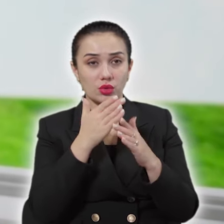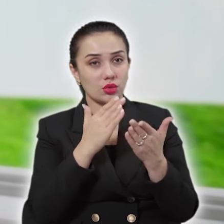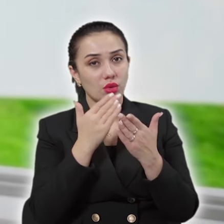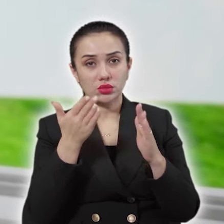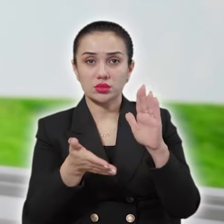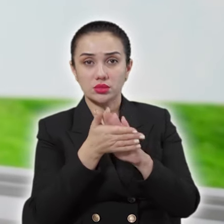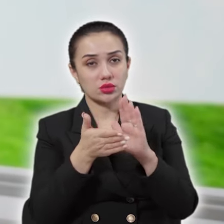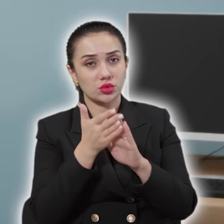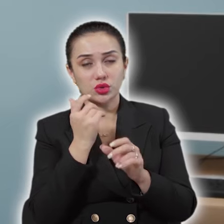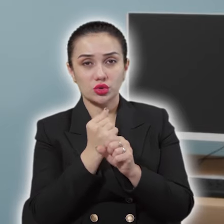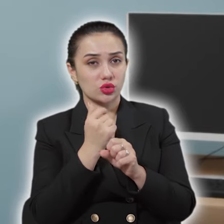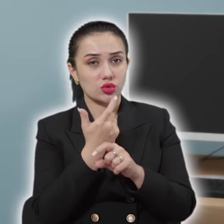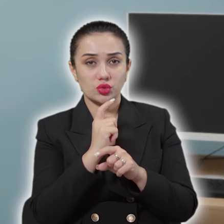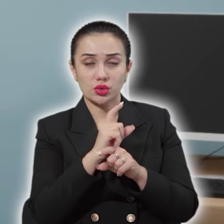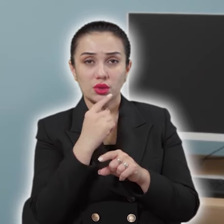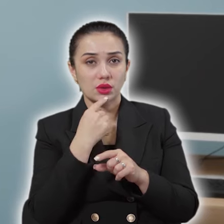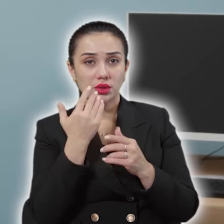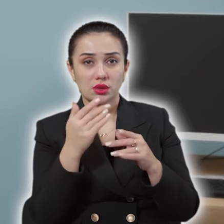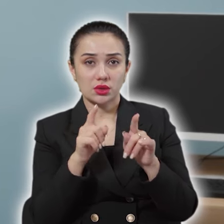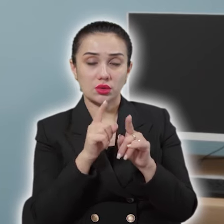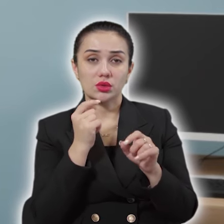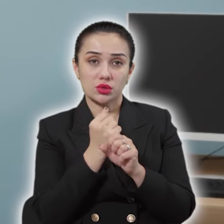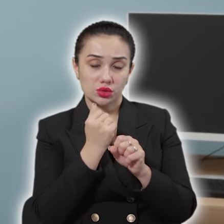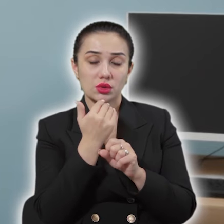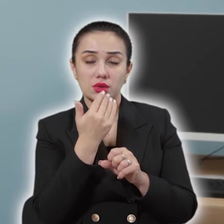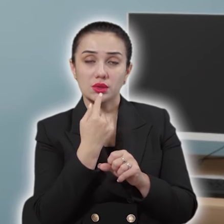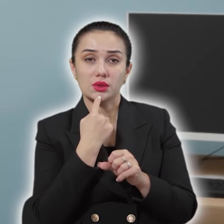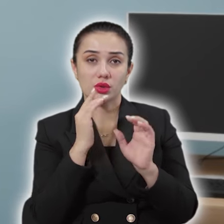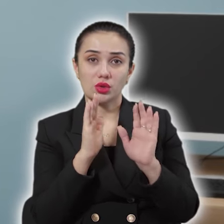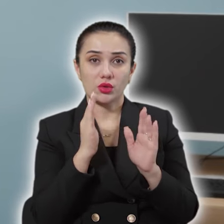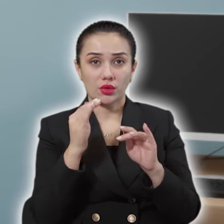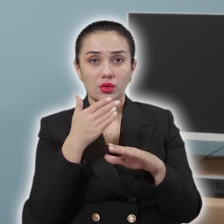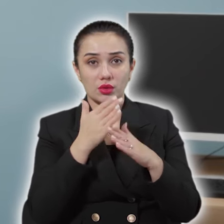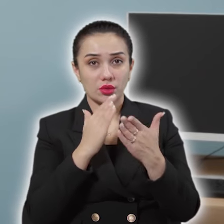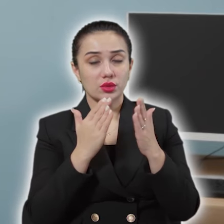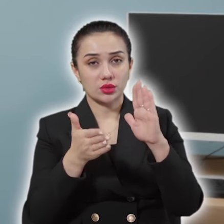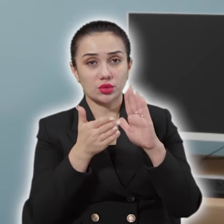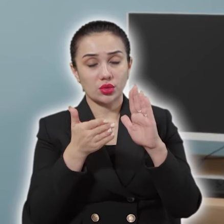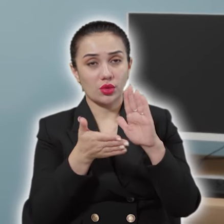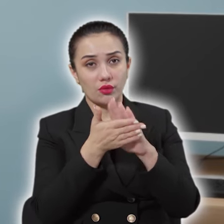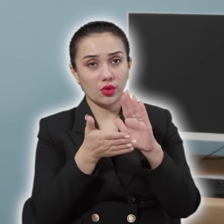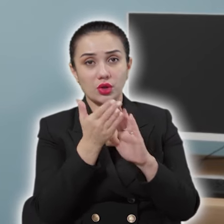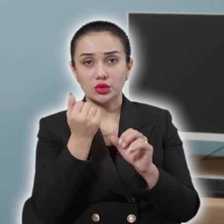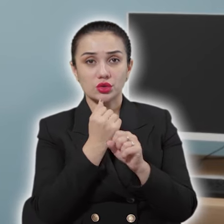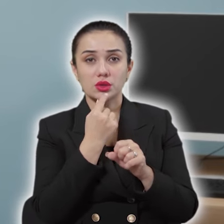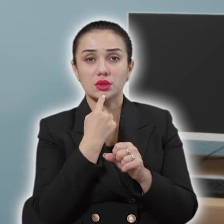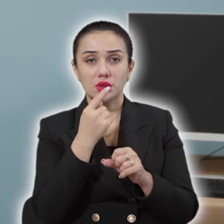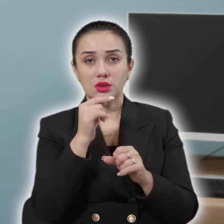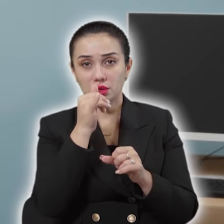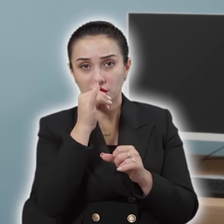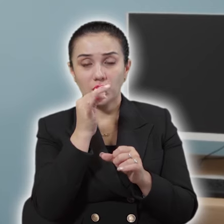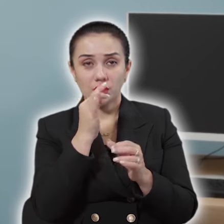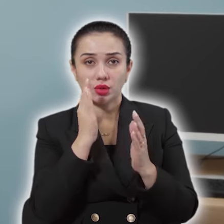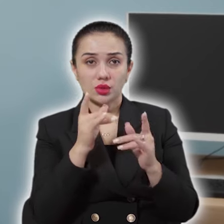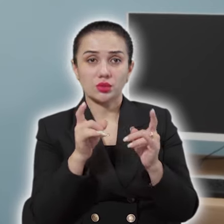Nonvoylar ishi juda qiyin ekan. To'g'ri, ularning ishi ham qiyin. Lekin faqat nonvoylarning ishi qiyin deya olmaymiz. Misol